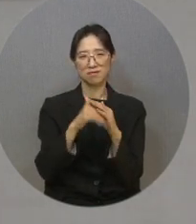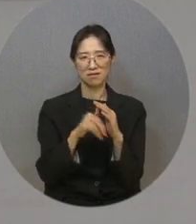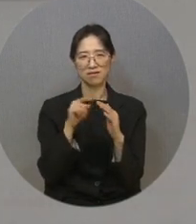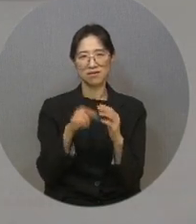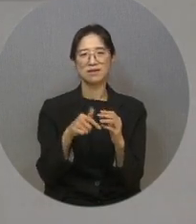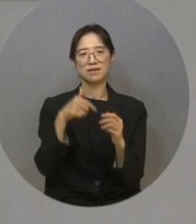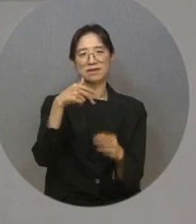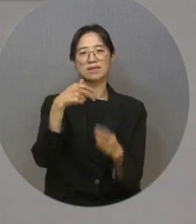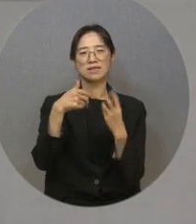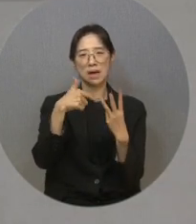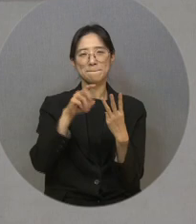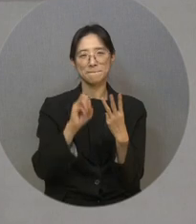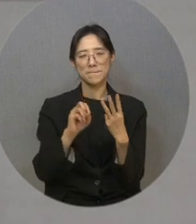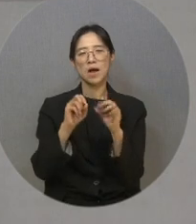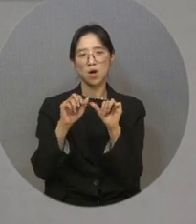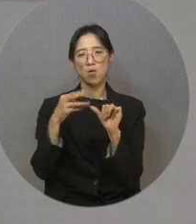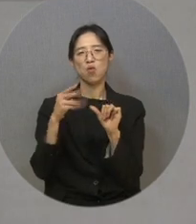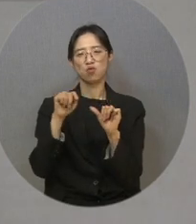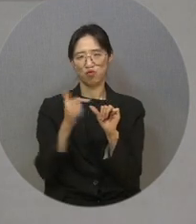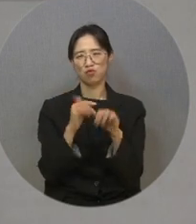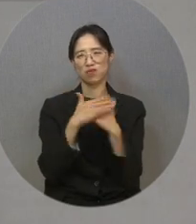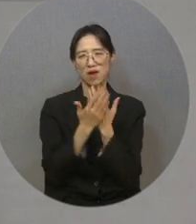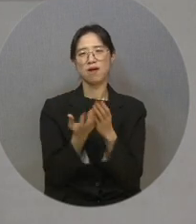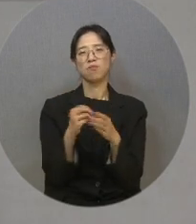삼강 오륜이 다 그 속에 있어요.